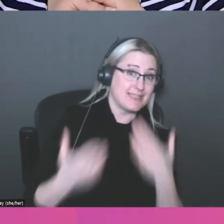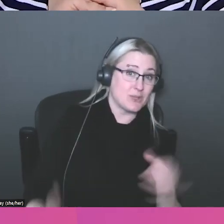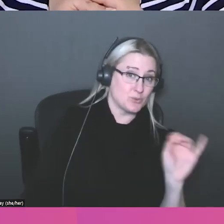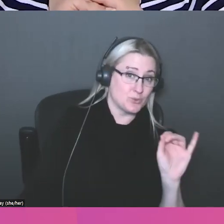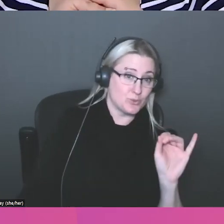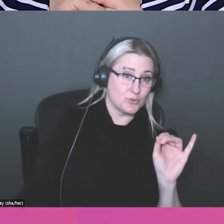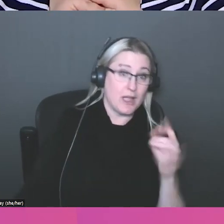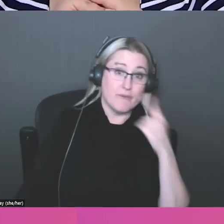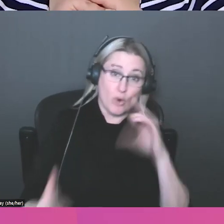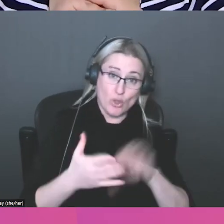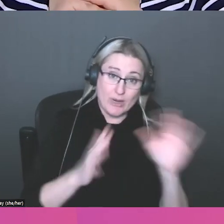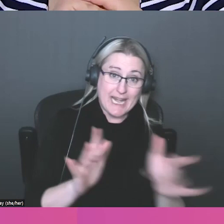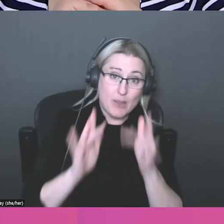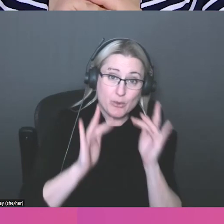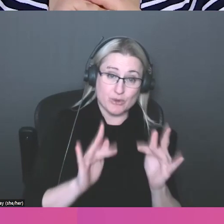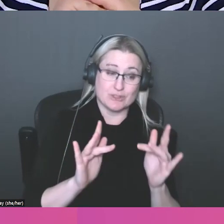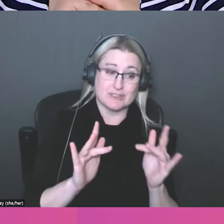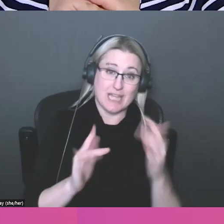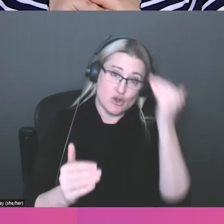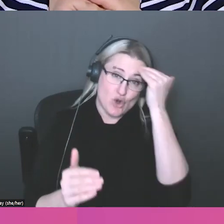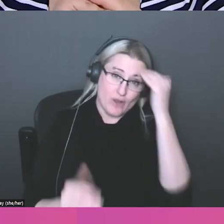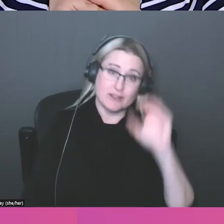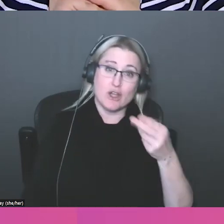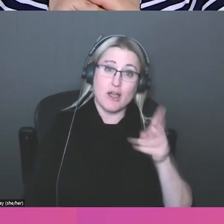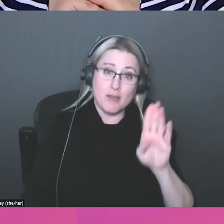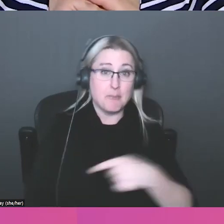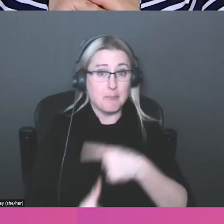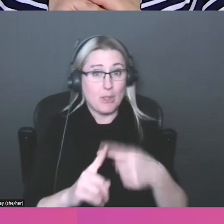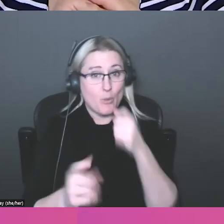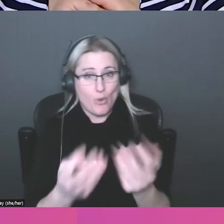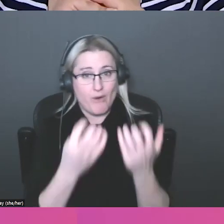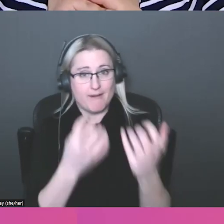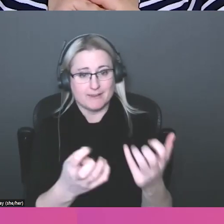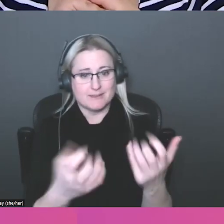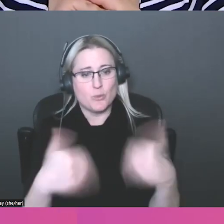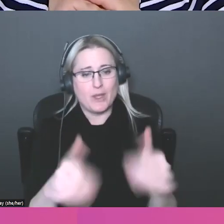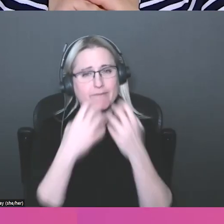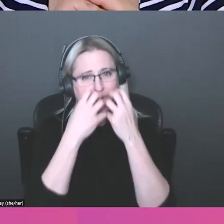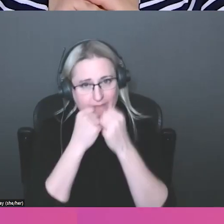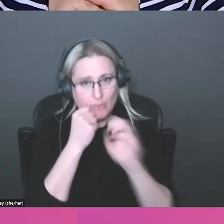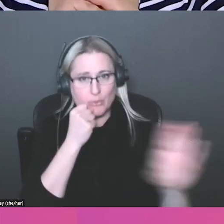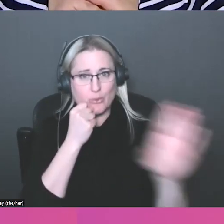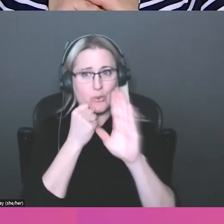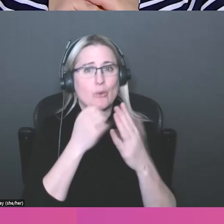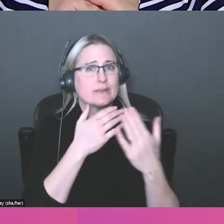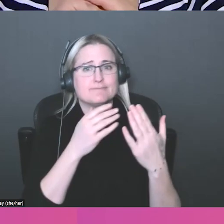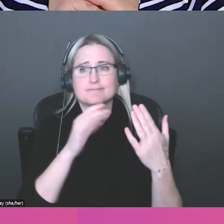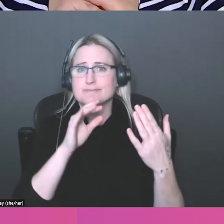the Nous voulons aussi remercier le as well as the audience. Centre de connaissances et le Learning Network.